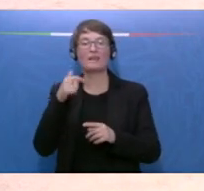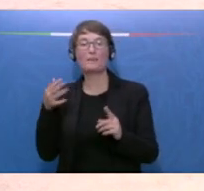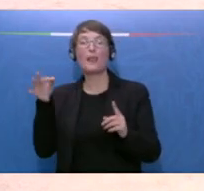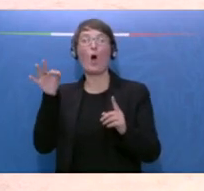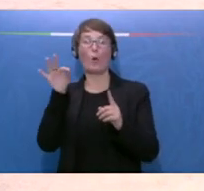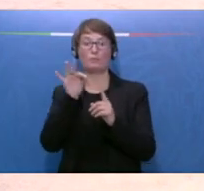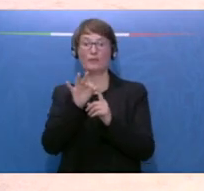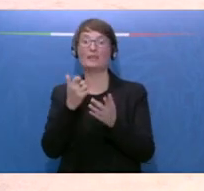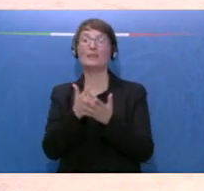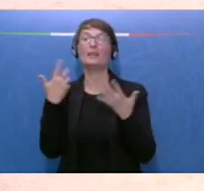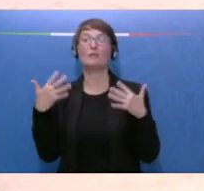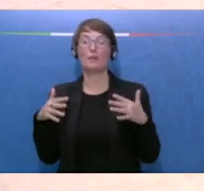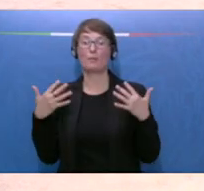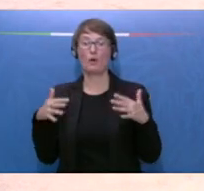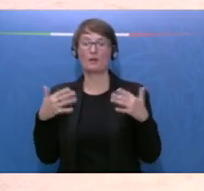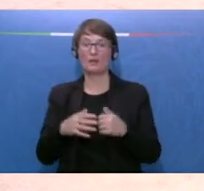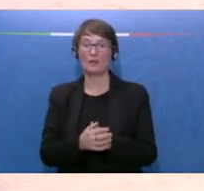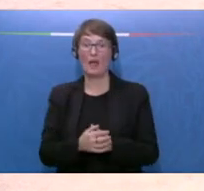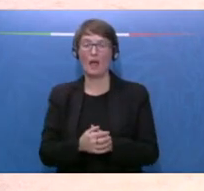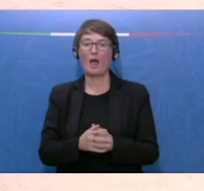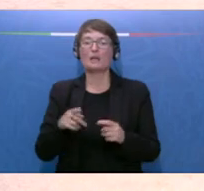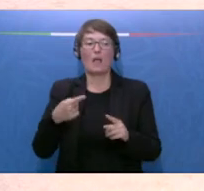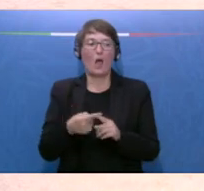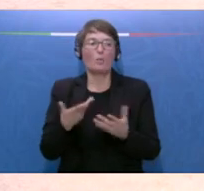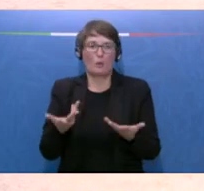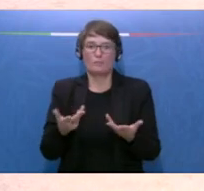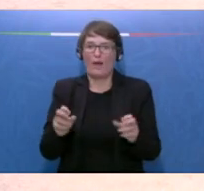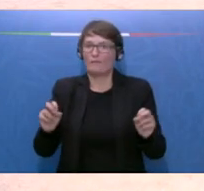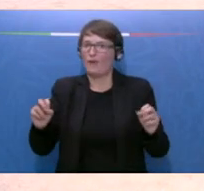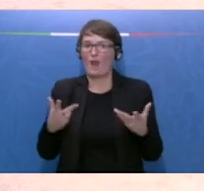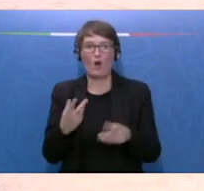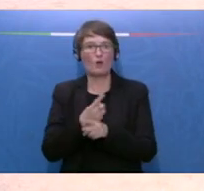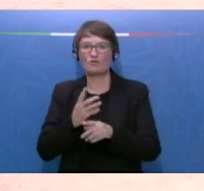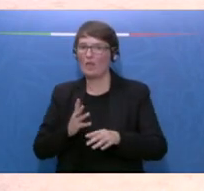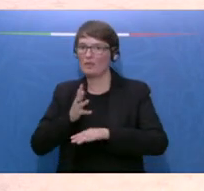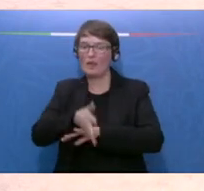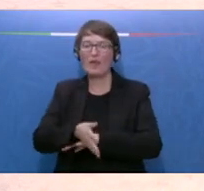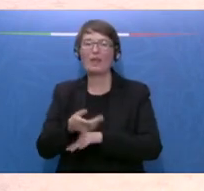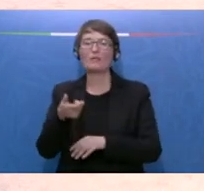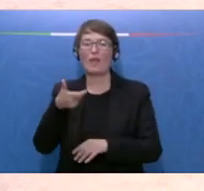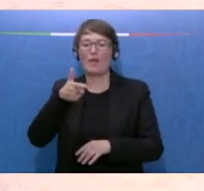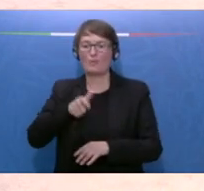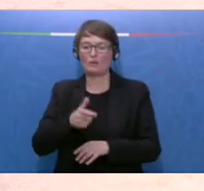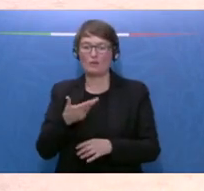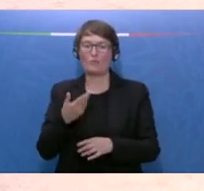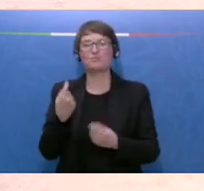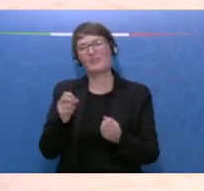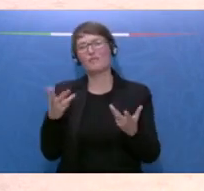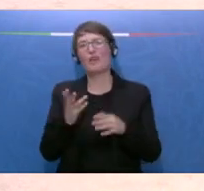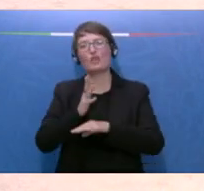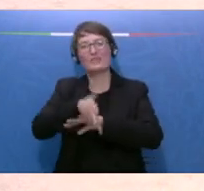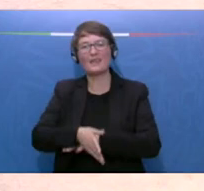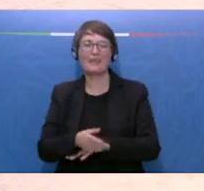viene né la velocità con cui perseguire questo questi obiettivi perché le situazioni di partenza sono diverse e